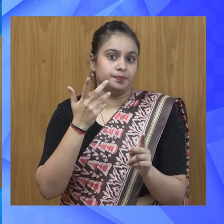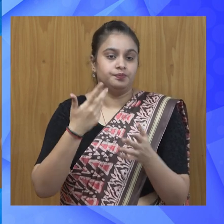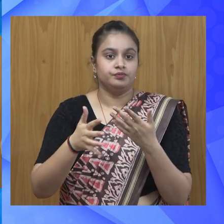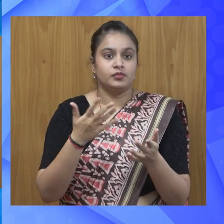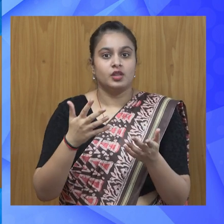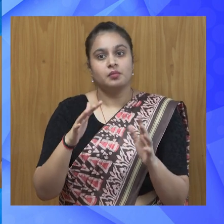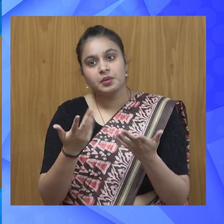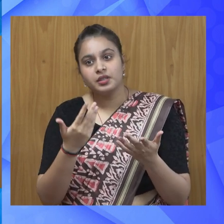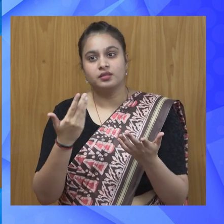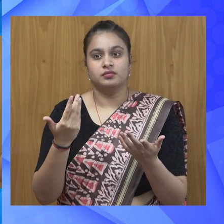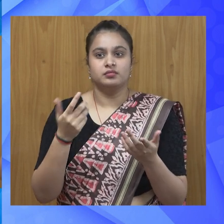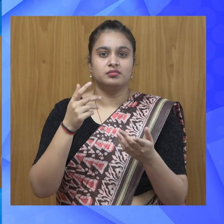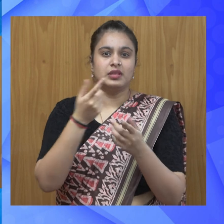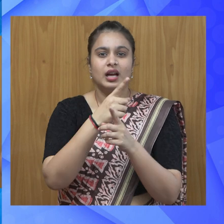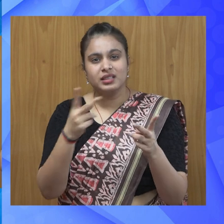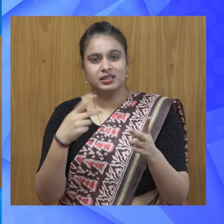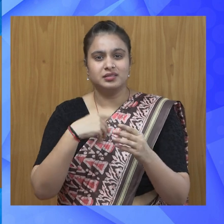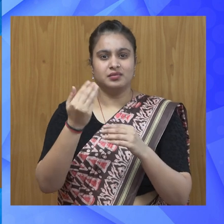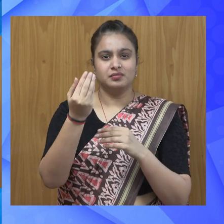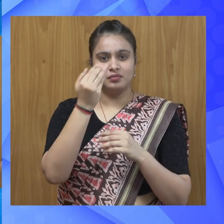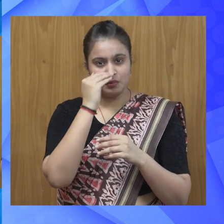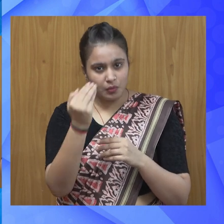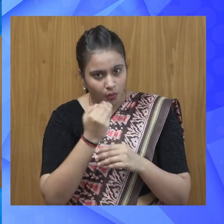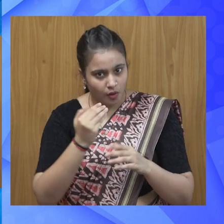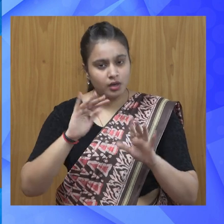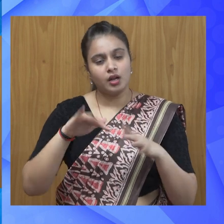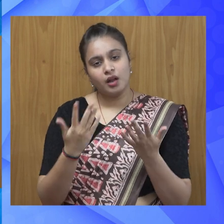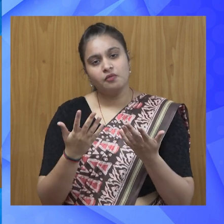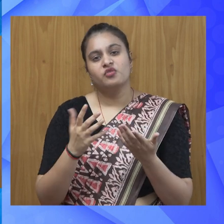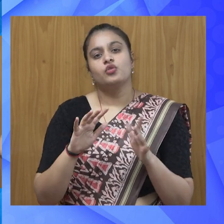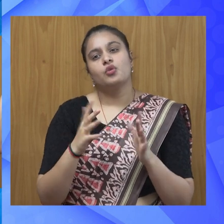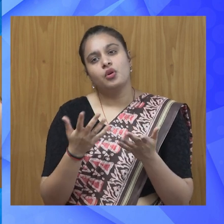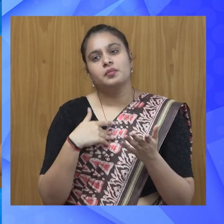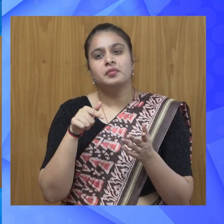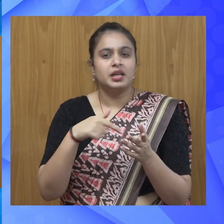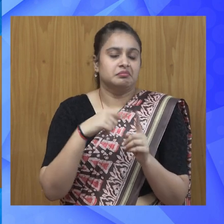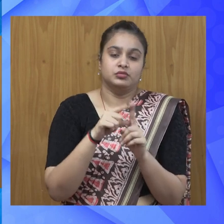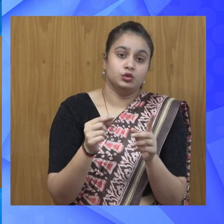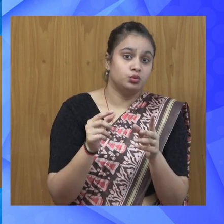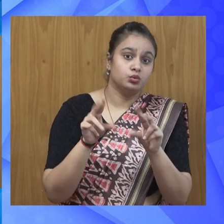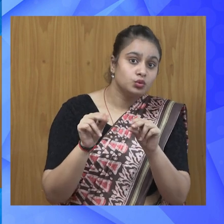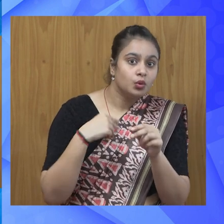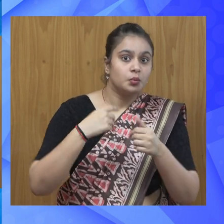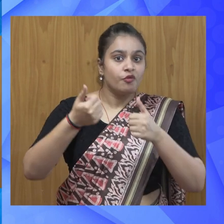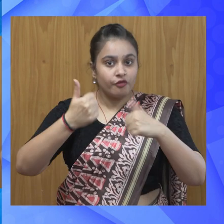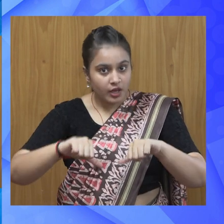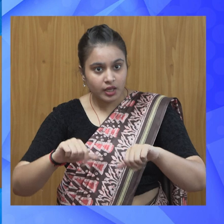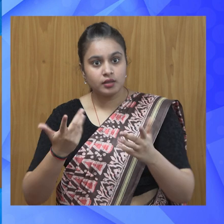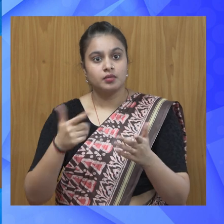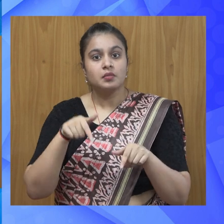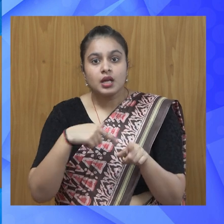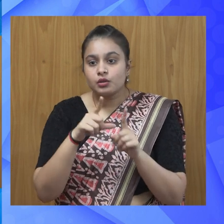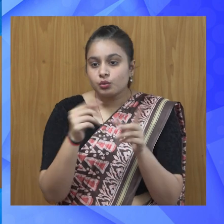मुझे बेवकूफ साबित करने की कोशिश कर रहा है, मैं किसी भी तरह से ये नहीं कर सकता, कोशिश कर मैं इसमें